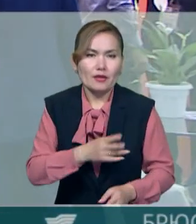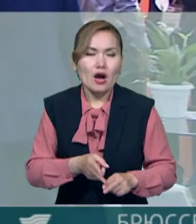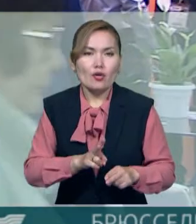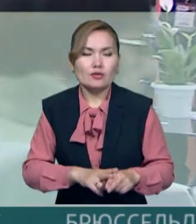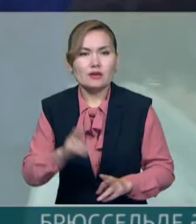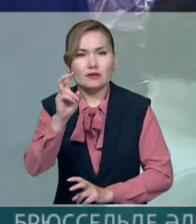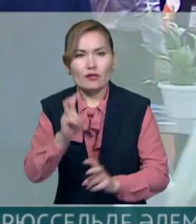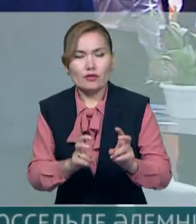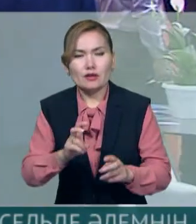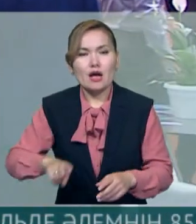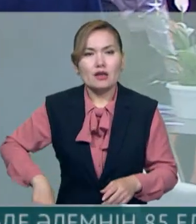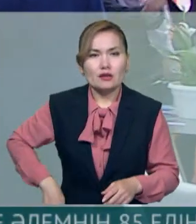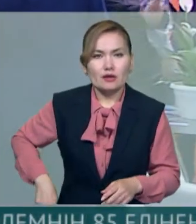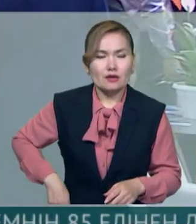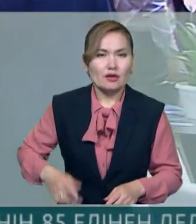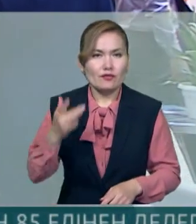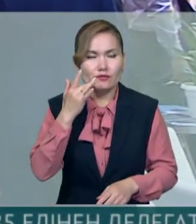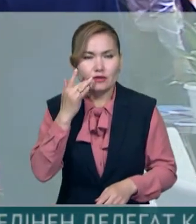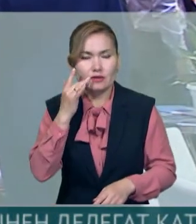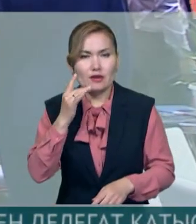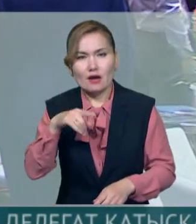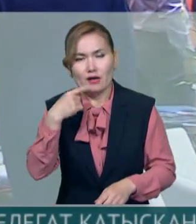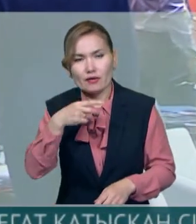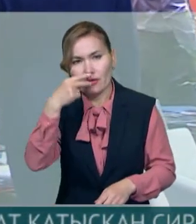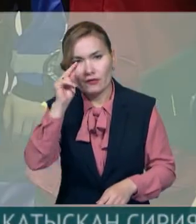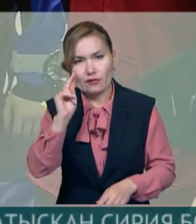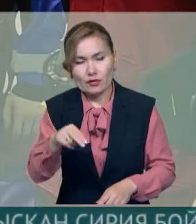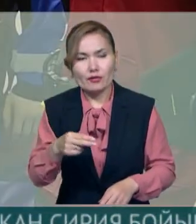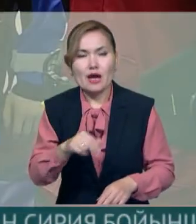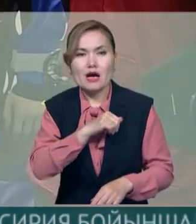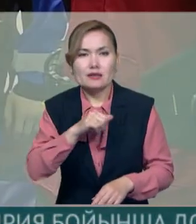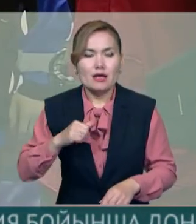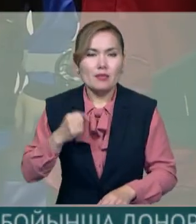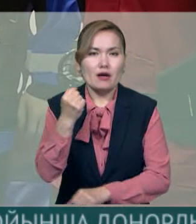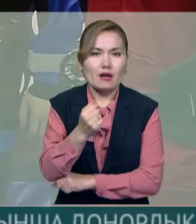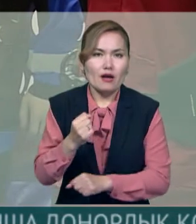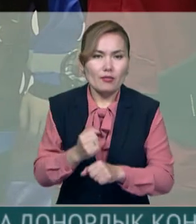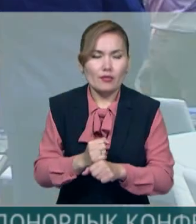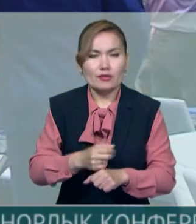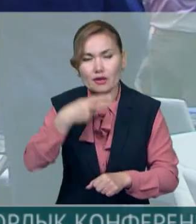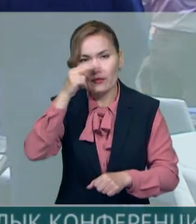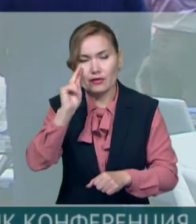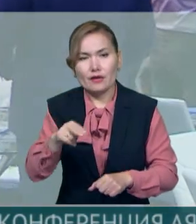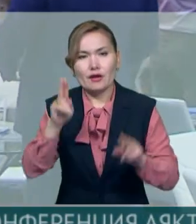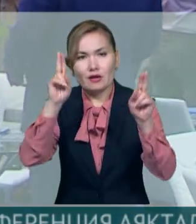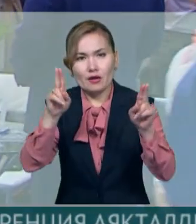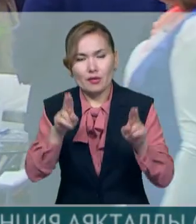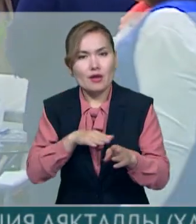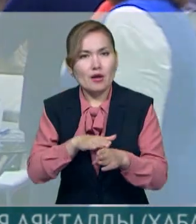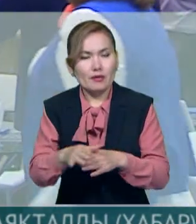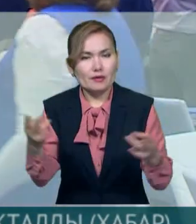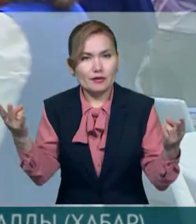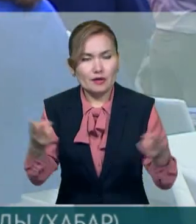жағдайдың барлығы, олардың барлығы сол жұмыс берушінің кінәсінен болатын болған жағдайлар. Әр жұмыс орнында жұмыс берушінің ең